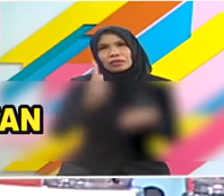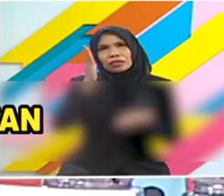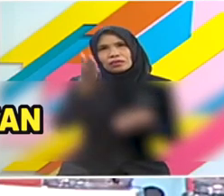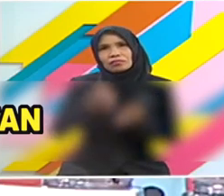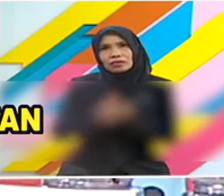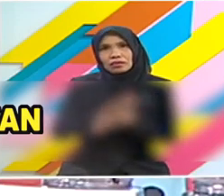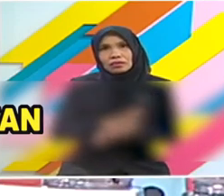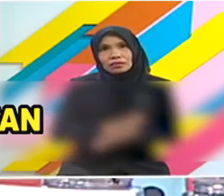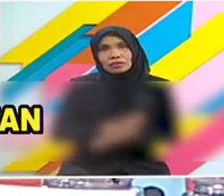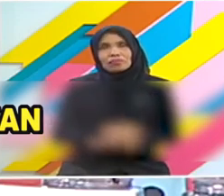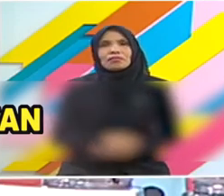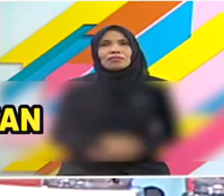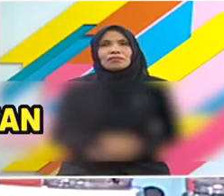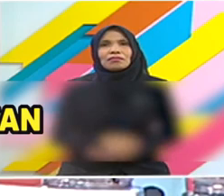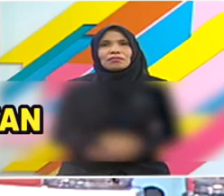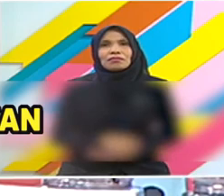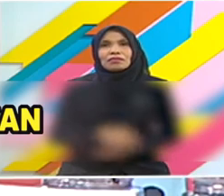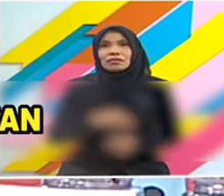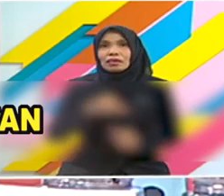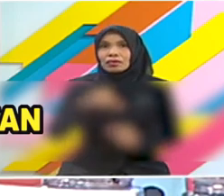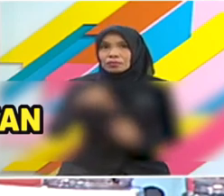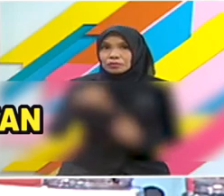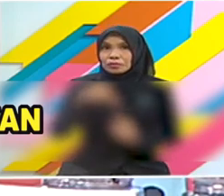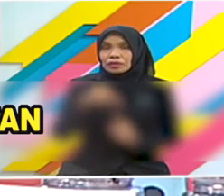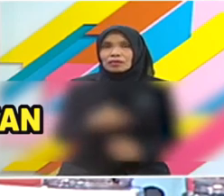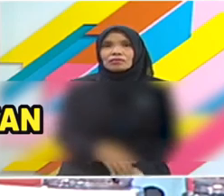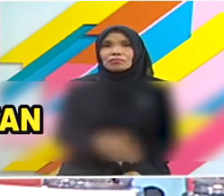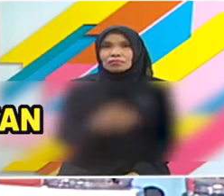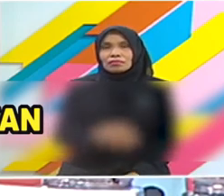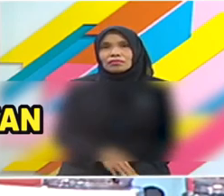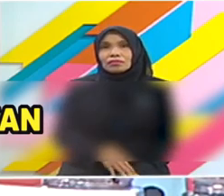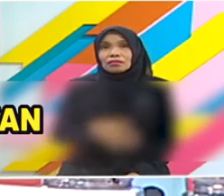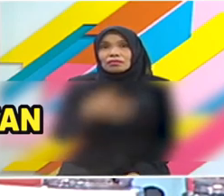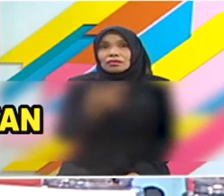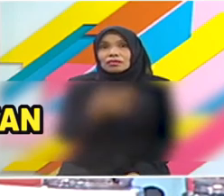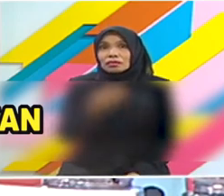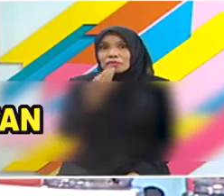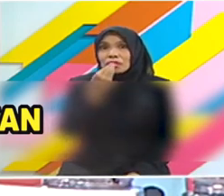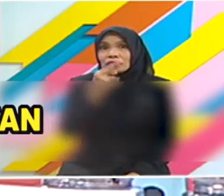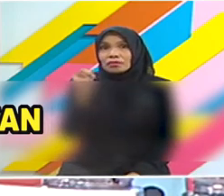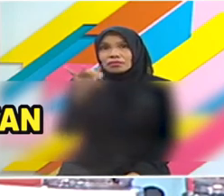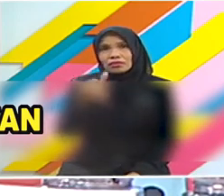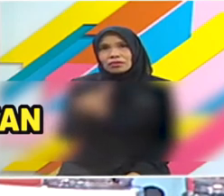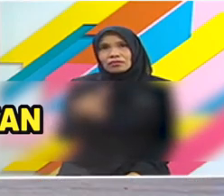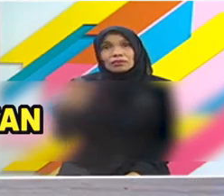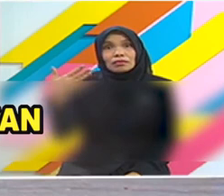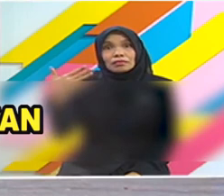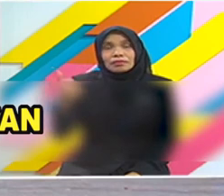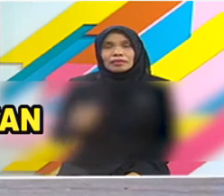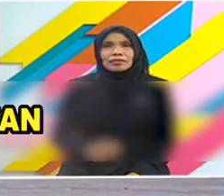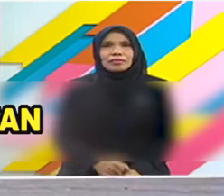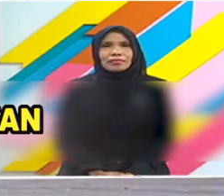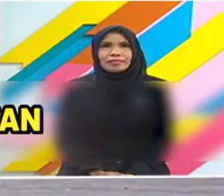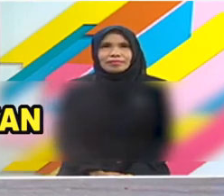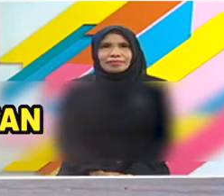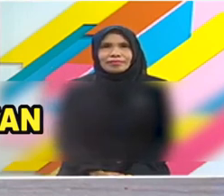lidah kalau kita terasa makanan yang panas? Makanan panas macam air panas tadi ke? Betul.